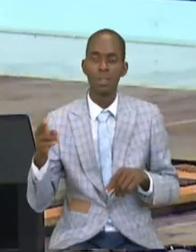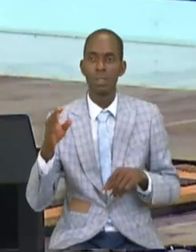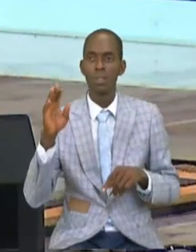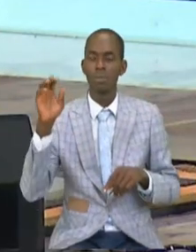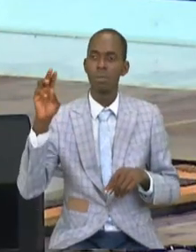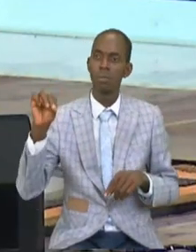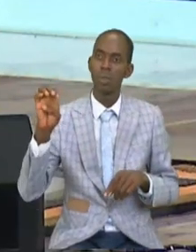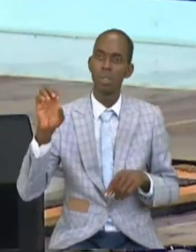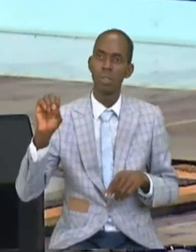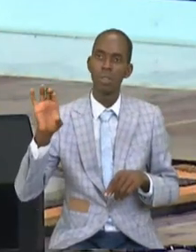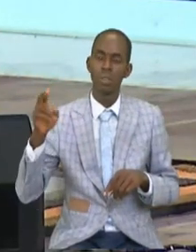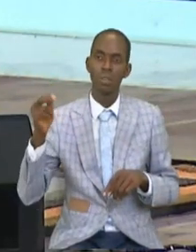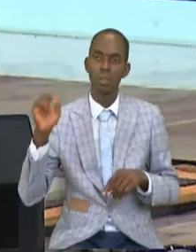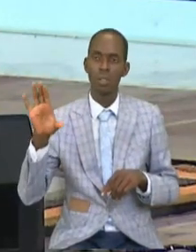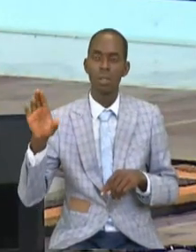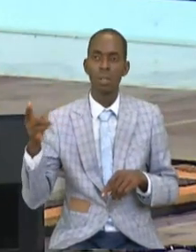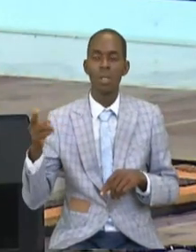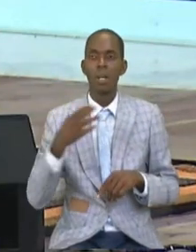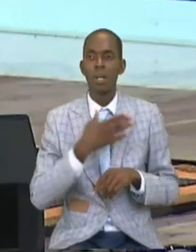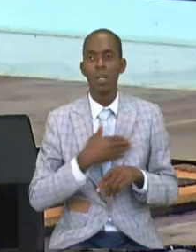Ils étaient à Babylone.